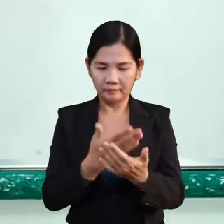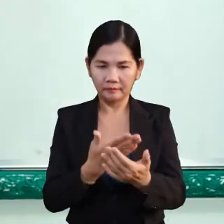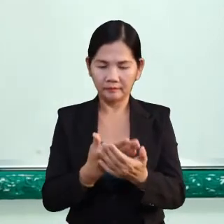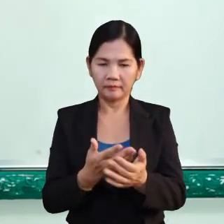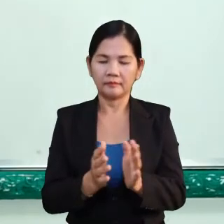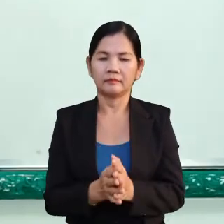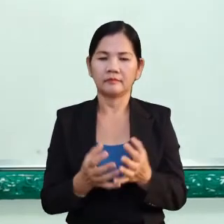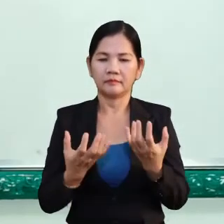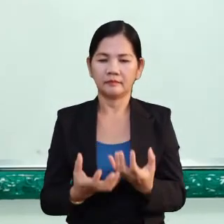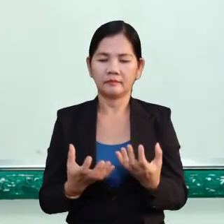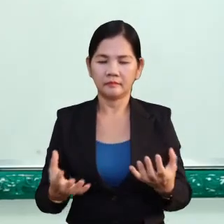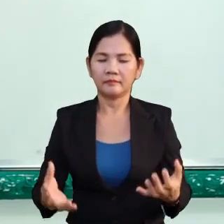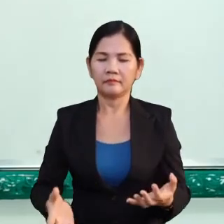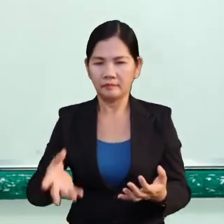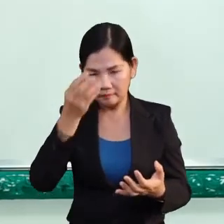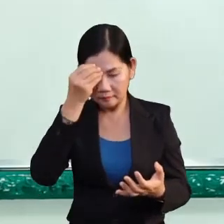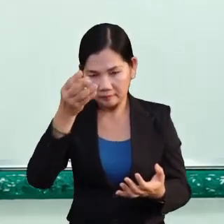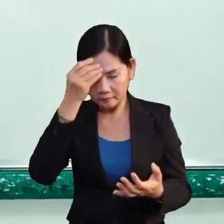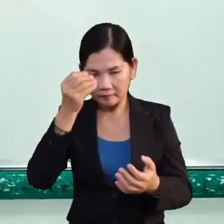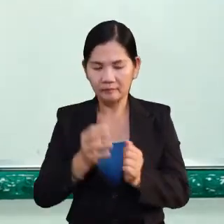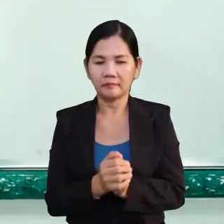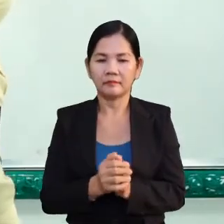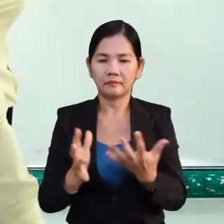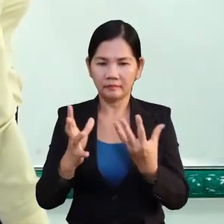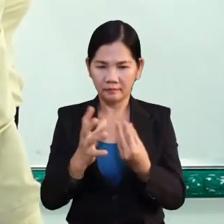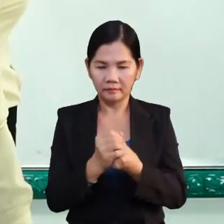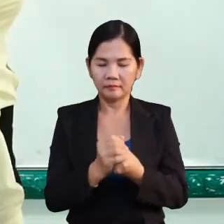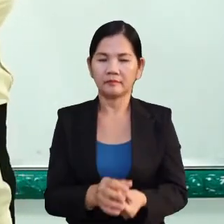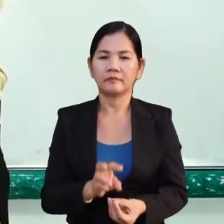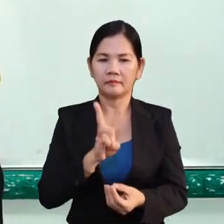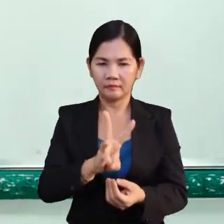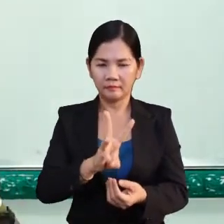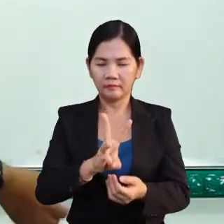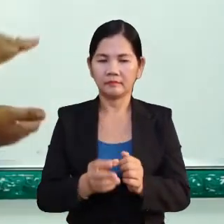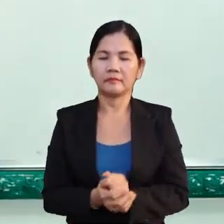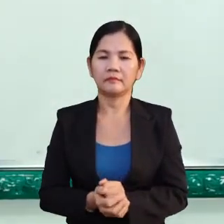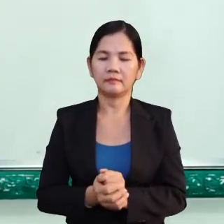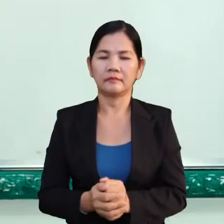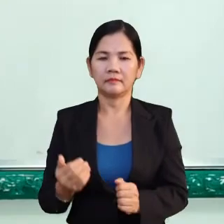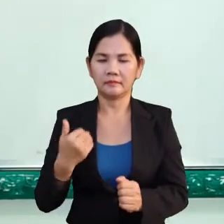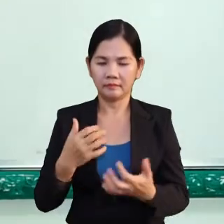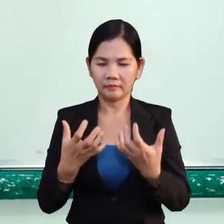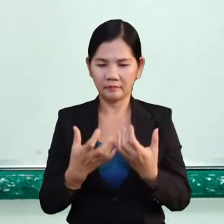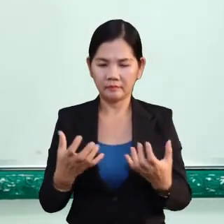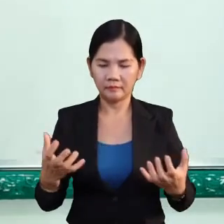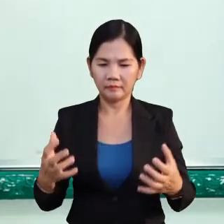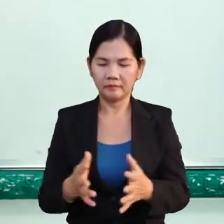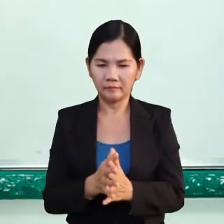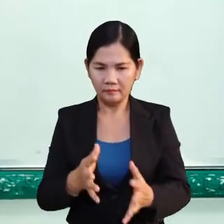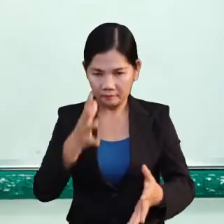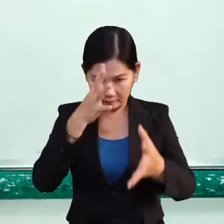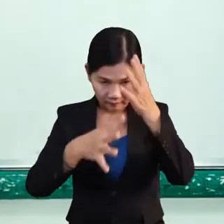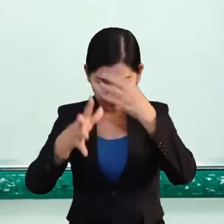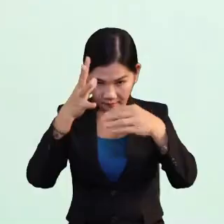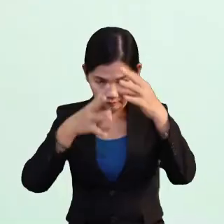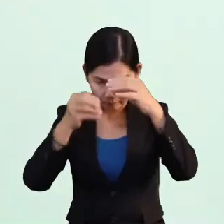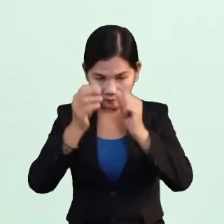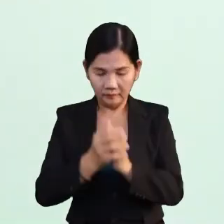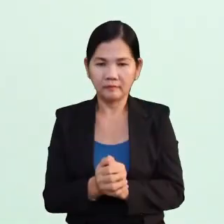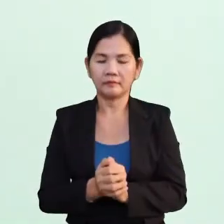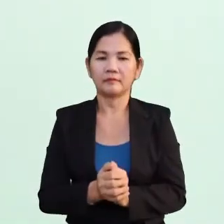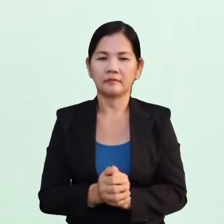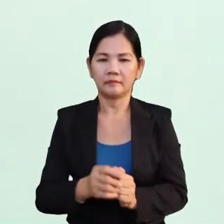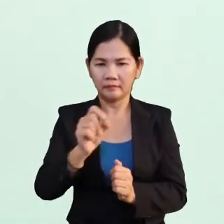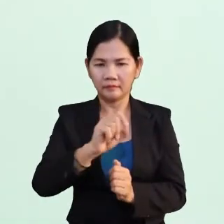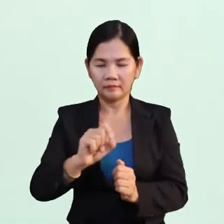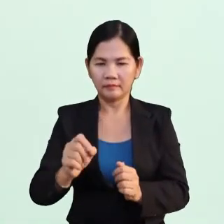សិក្សាដែលកូនបានស្គាល់ហើយបានចំនួន3ចាអញ្ចឹងសម្ភារៈសិក្សាដែលកូនបានស្គាល់កូនសរសេរ